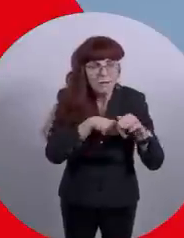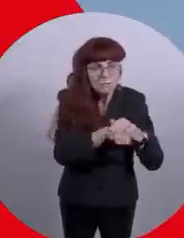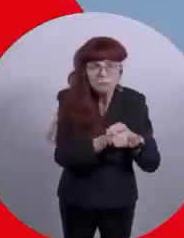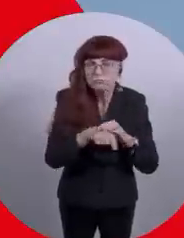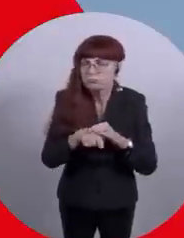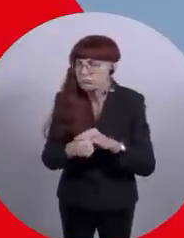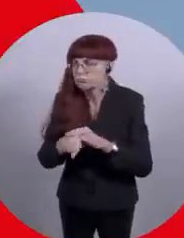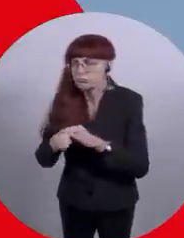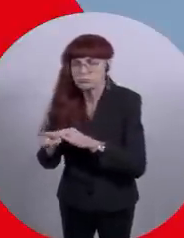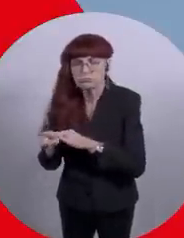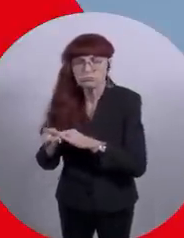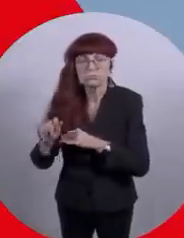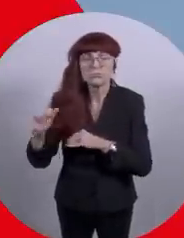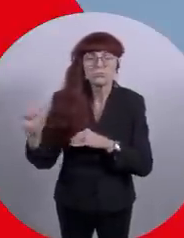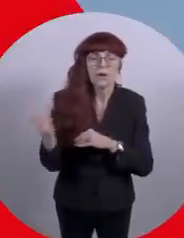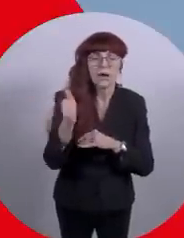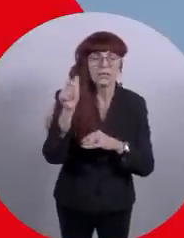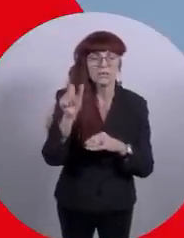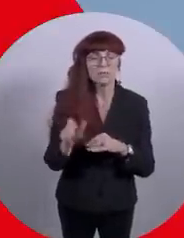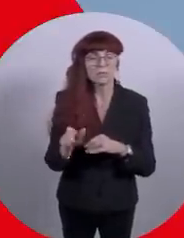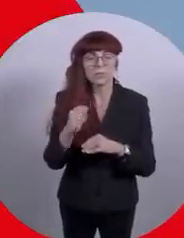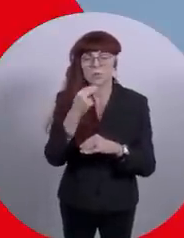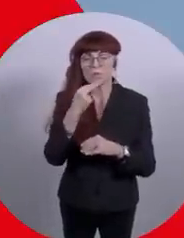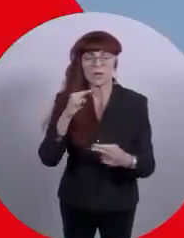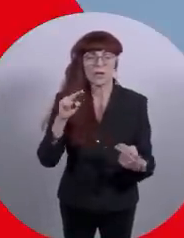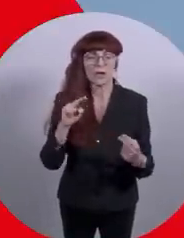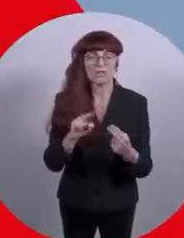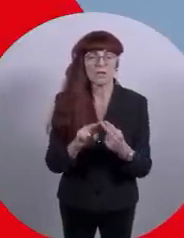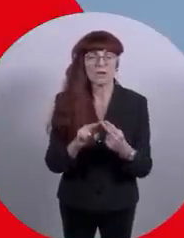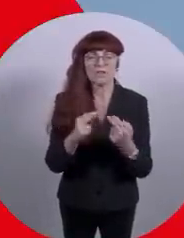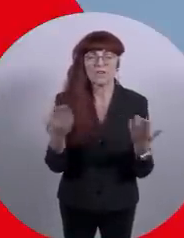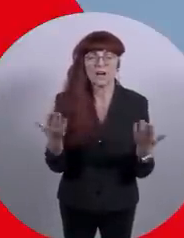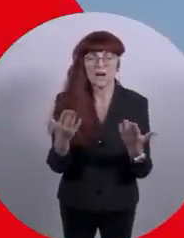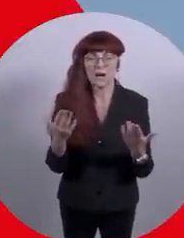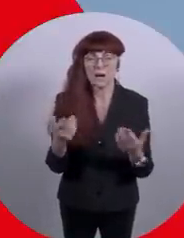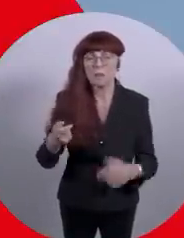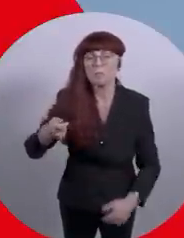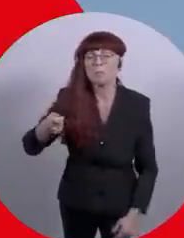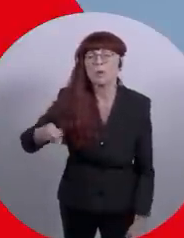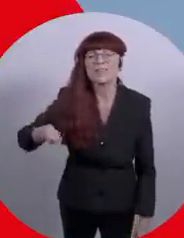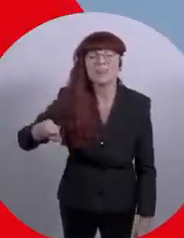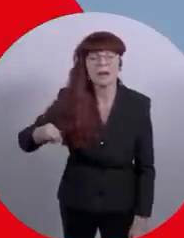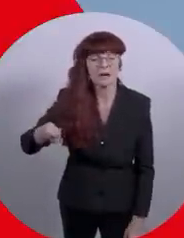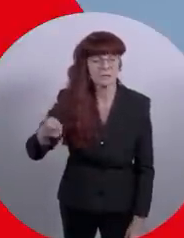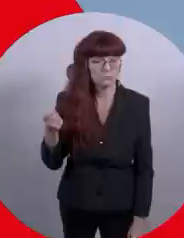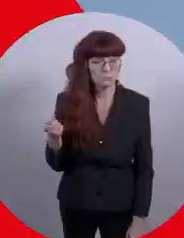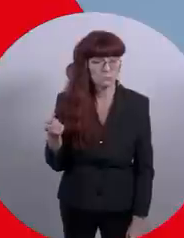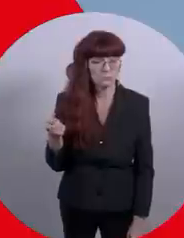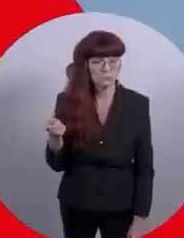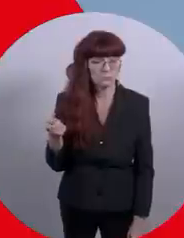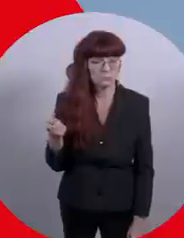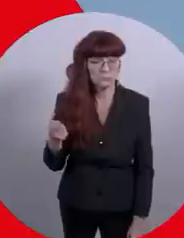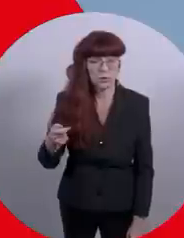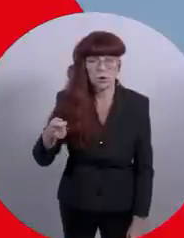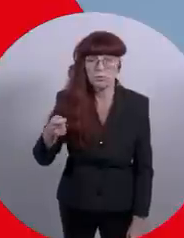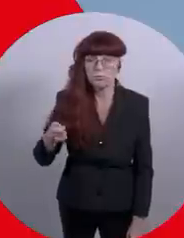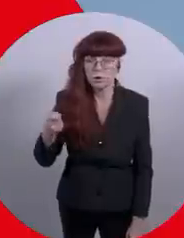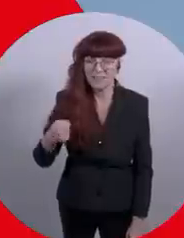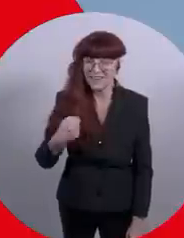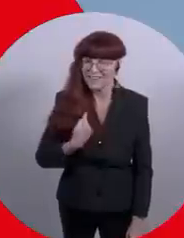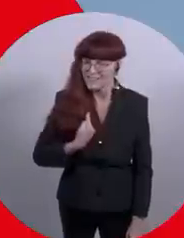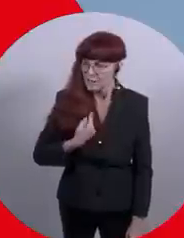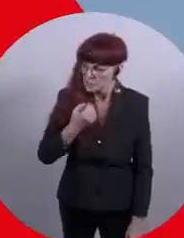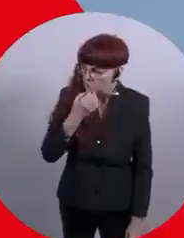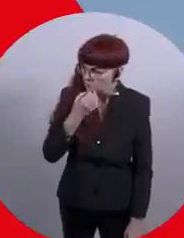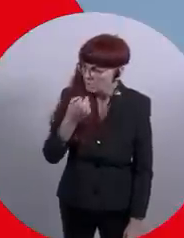was man sieht und den ersten den man trifft ist der Portier und ihm ist selbst oft gefragt was